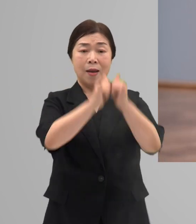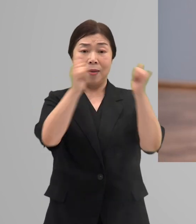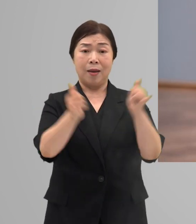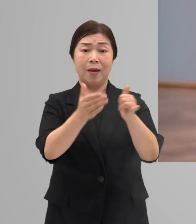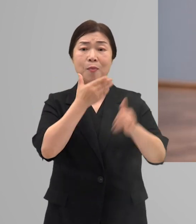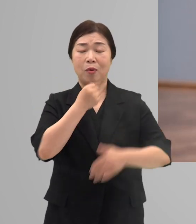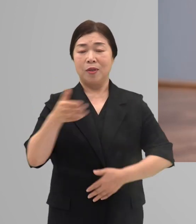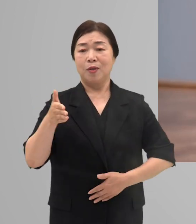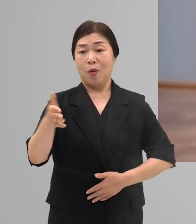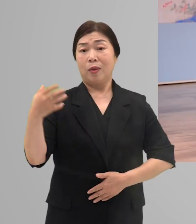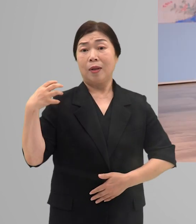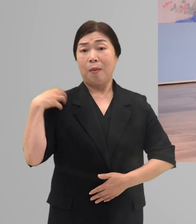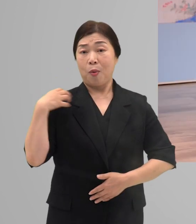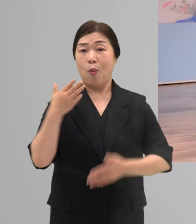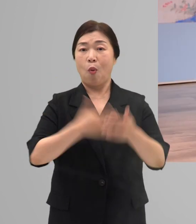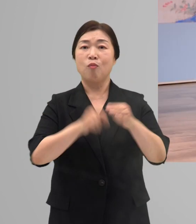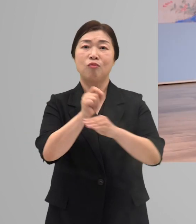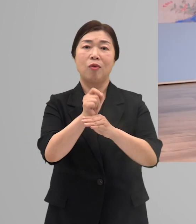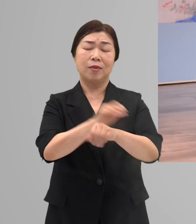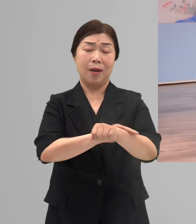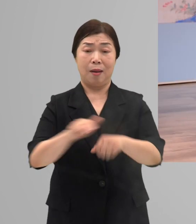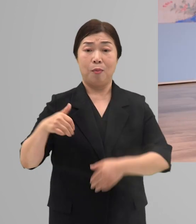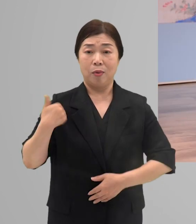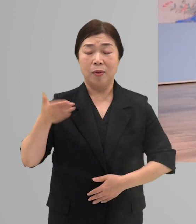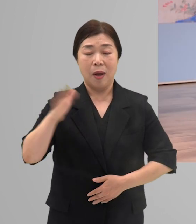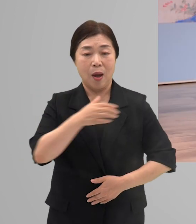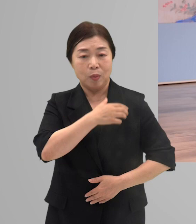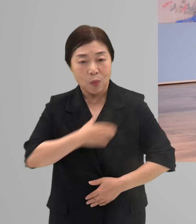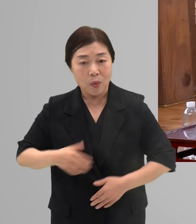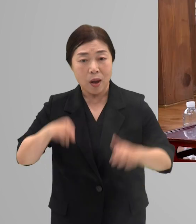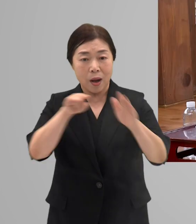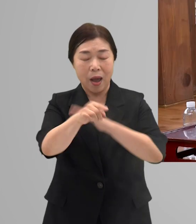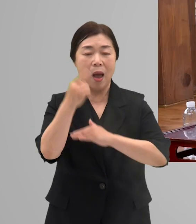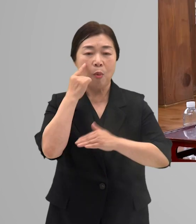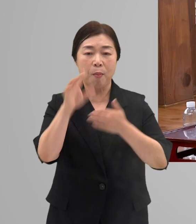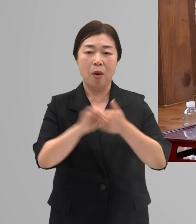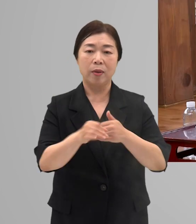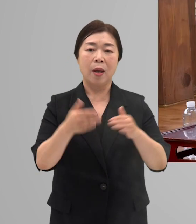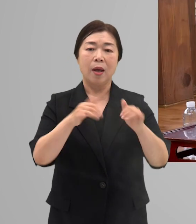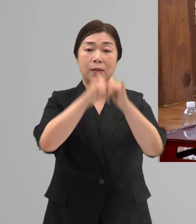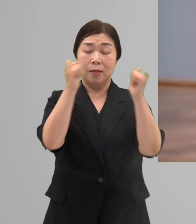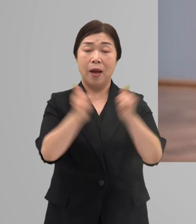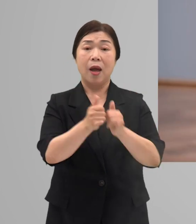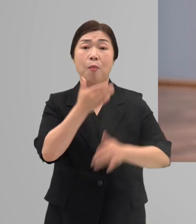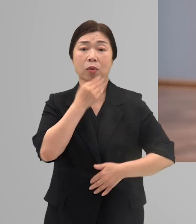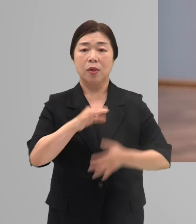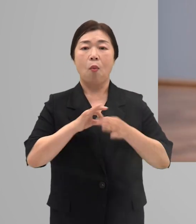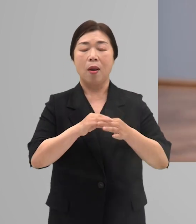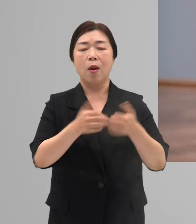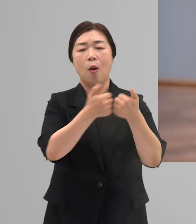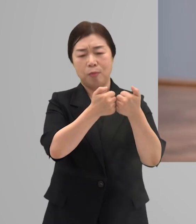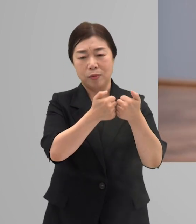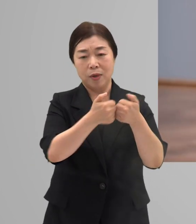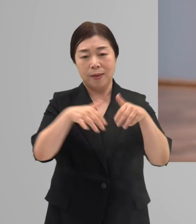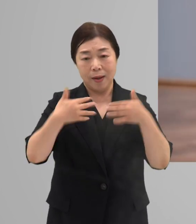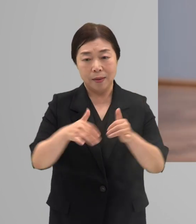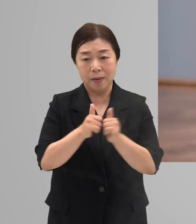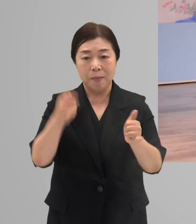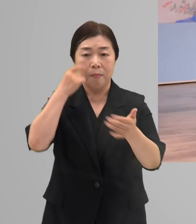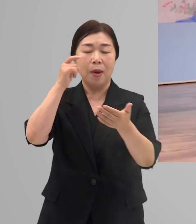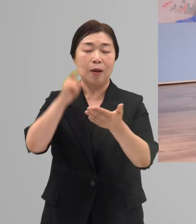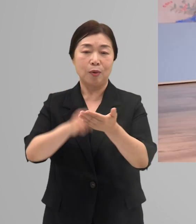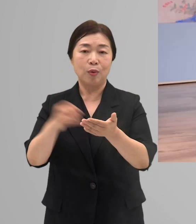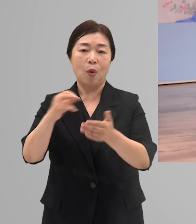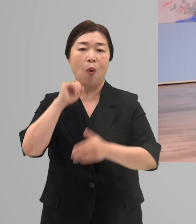잘 모르실 수도 있는데 동이나 구청에 가시면 사회복지 업무로 상담을 해주시는 분들이세요. 취약계층 발굴은